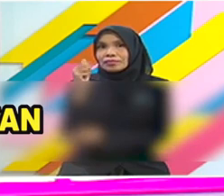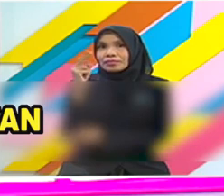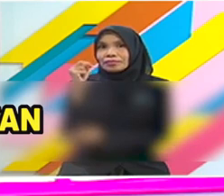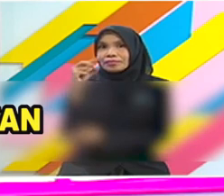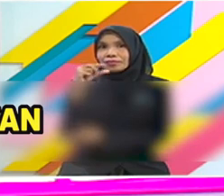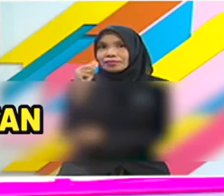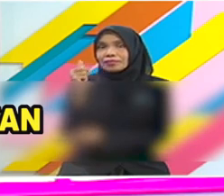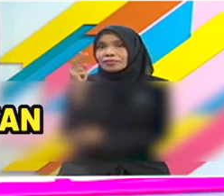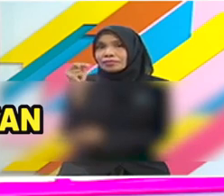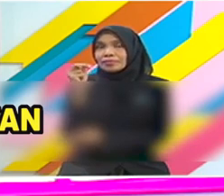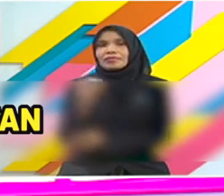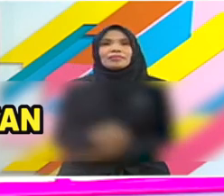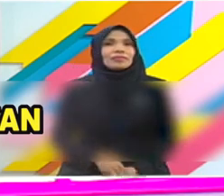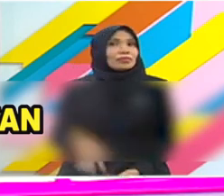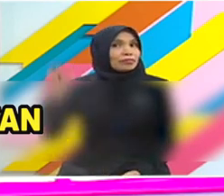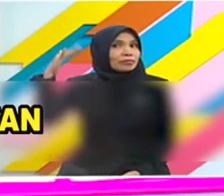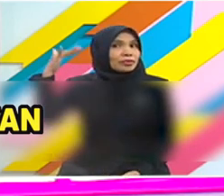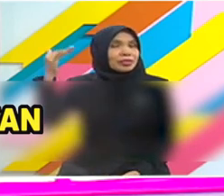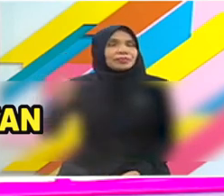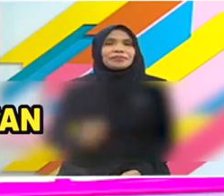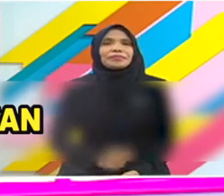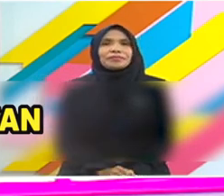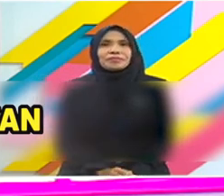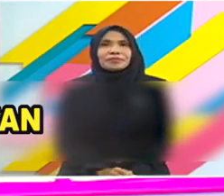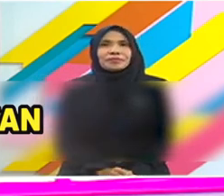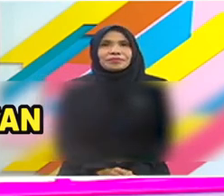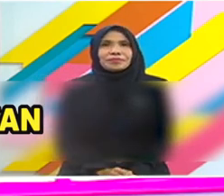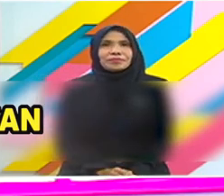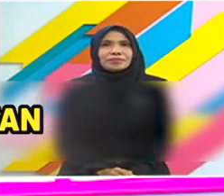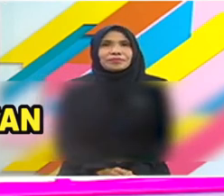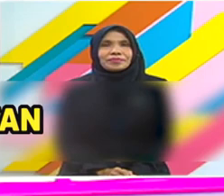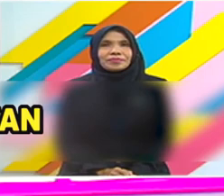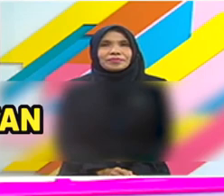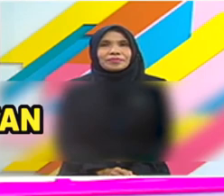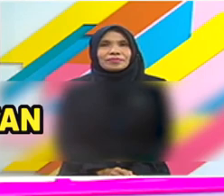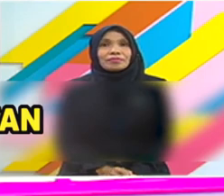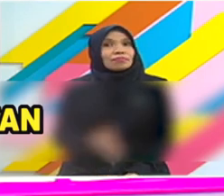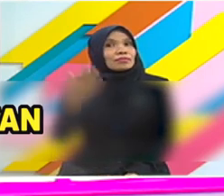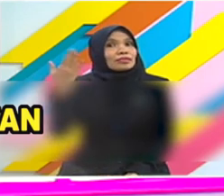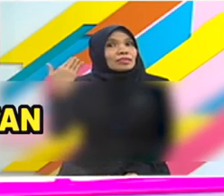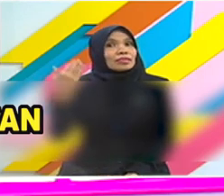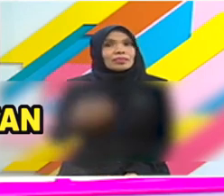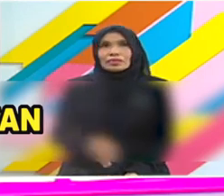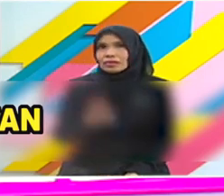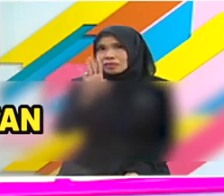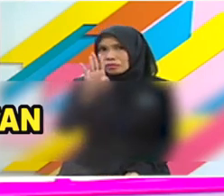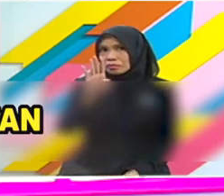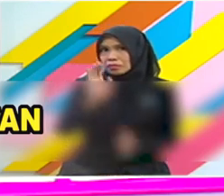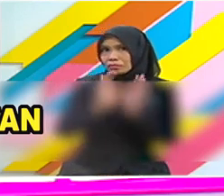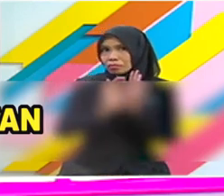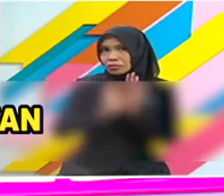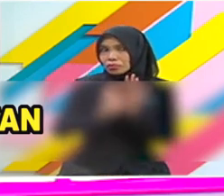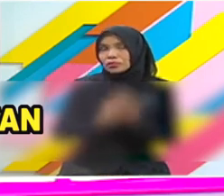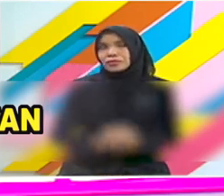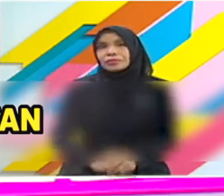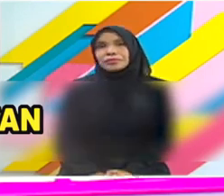mendengar. Okey, okay, macam tadi telah diperdengarkan empat contoh, yang mana bunyi-bunyi yang selalu kita dengar,